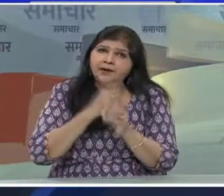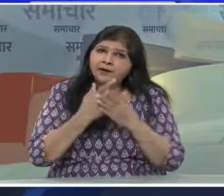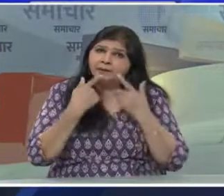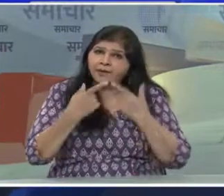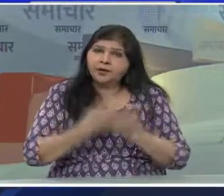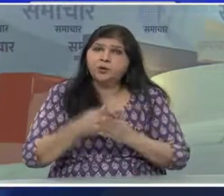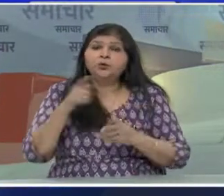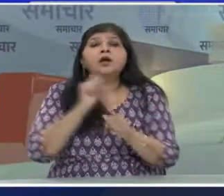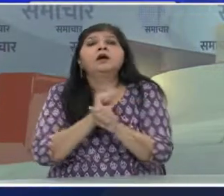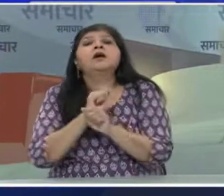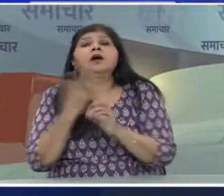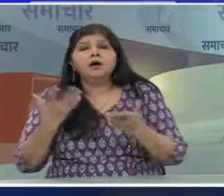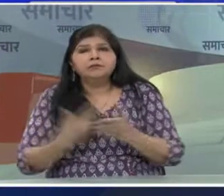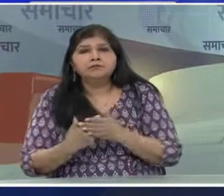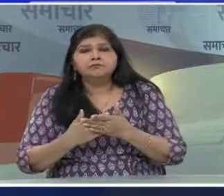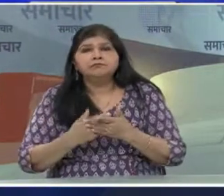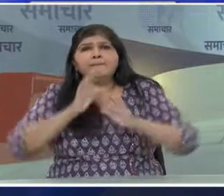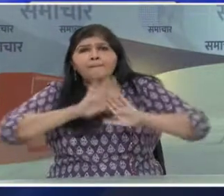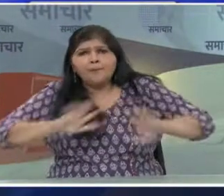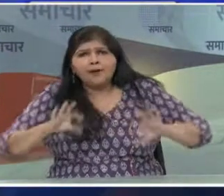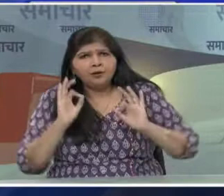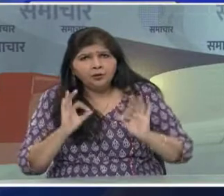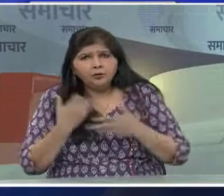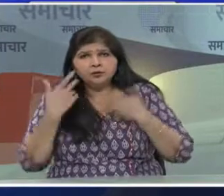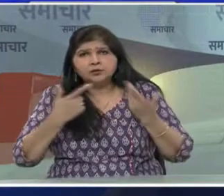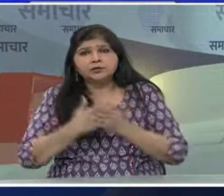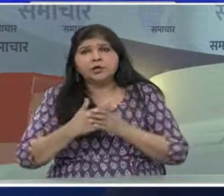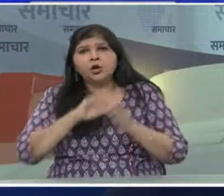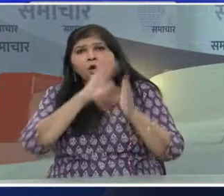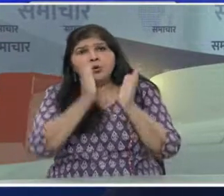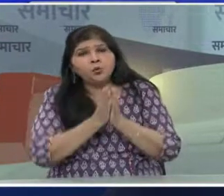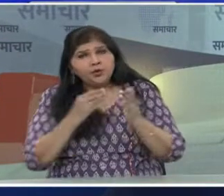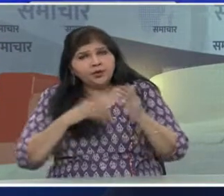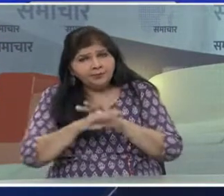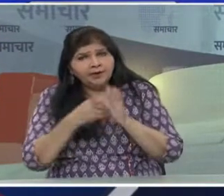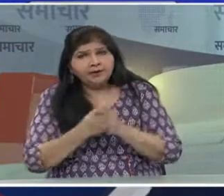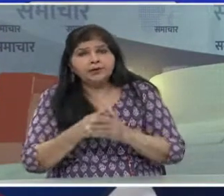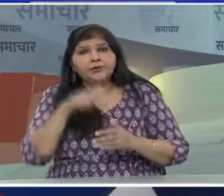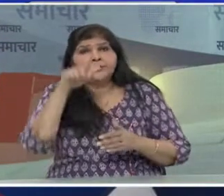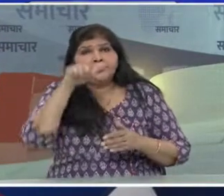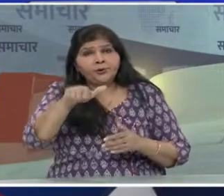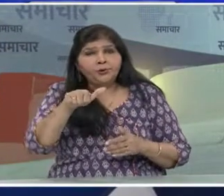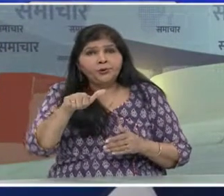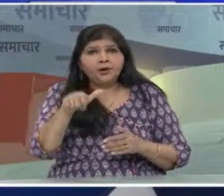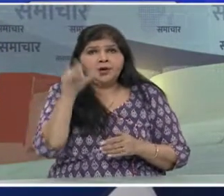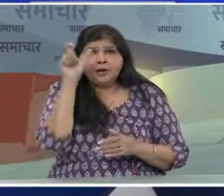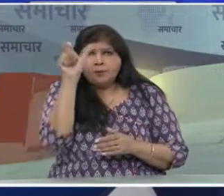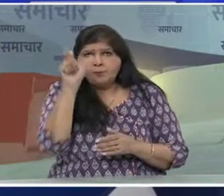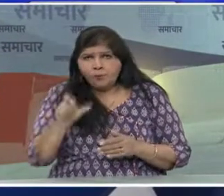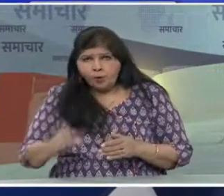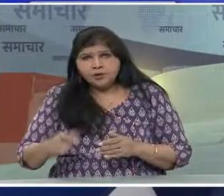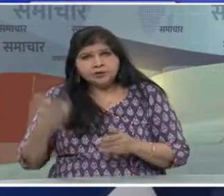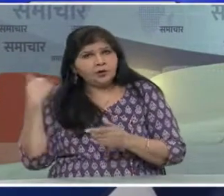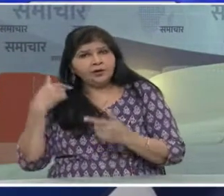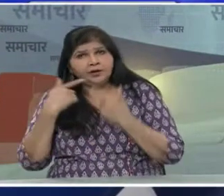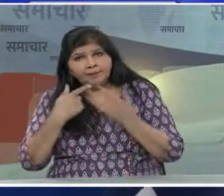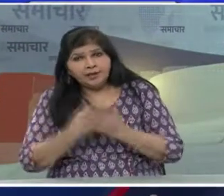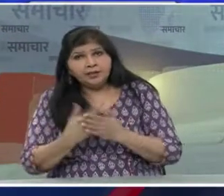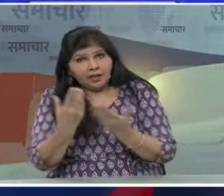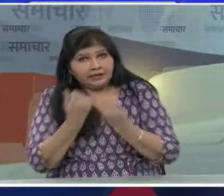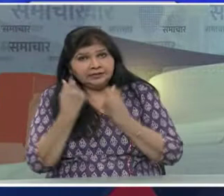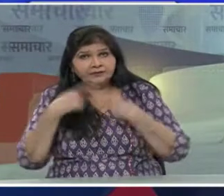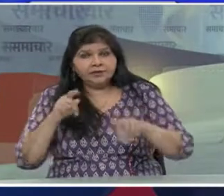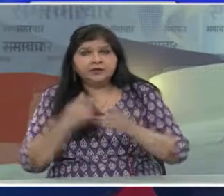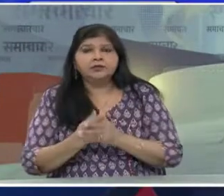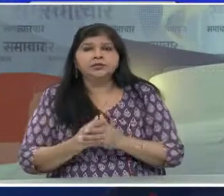उनके कामकाज में सुधार की बात कर रहे हैं, जिससे कुल मिलाकर ये जो 9 बिंदु बताए गए कि जिनको अचीव करना है,